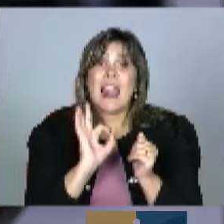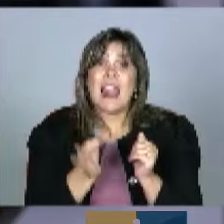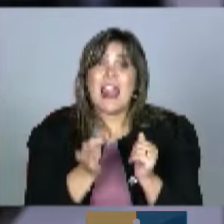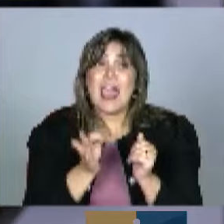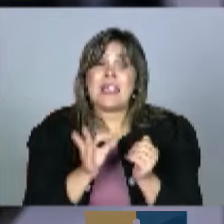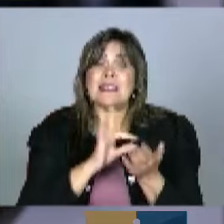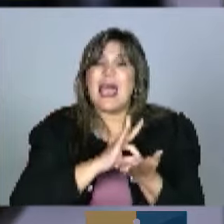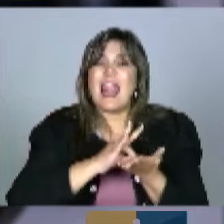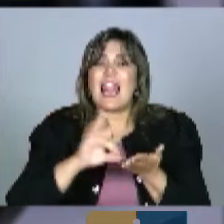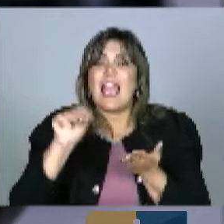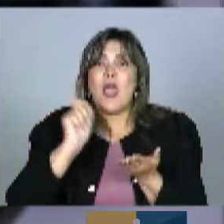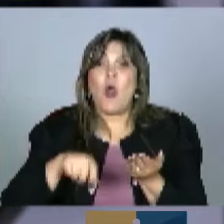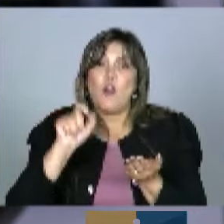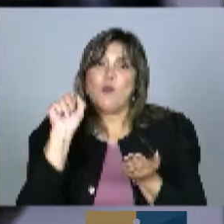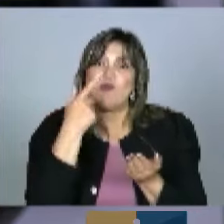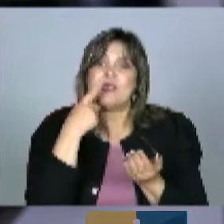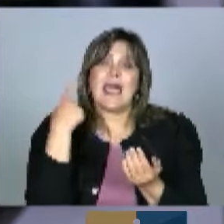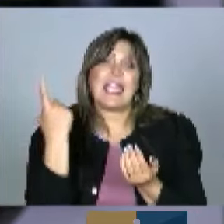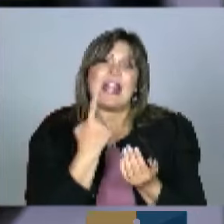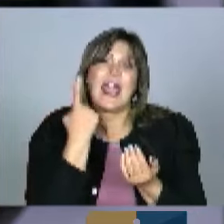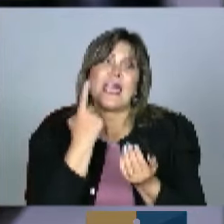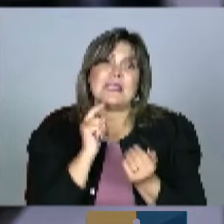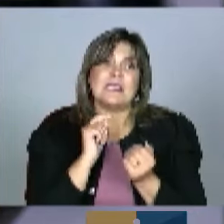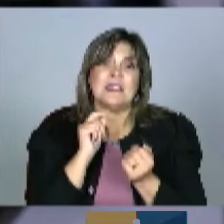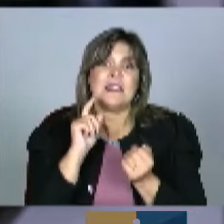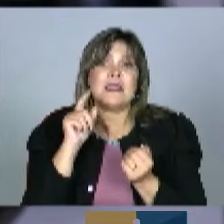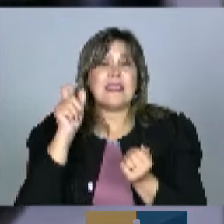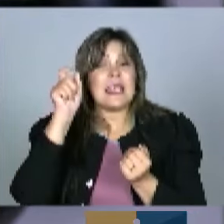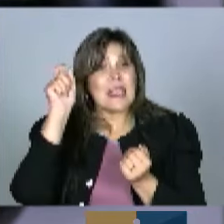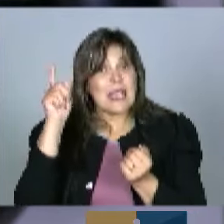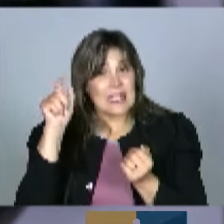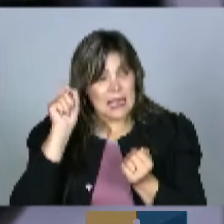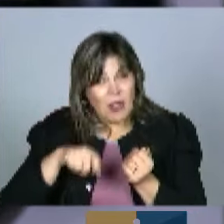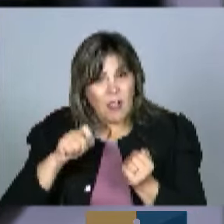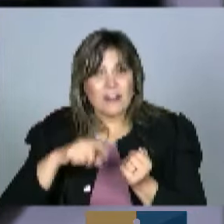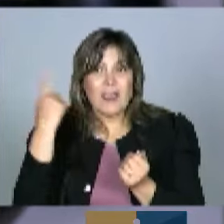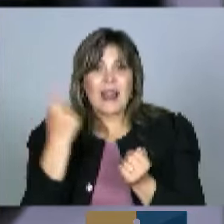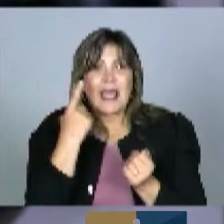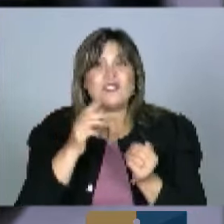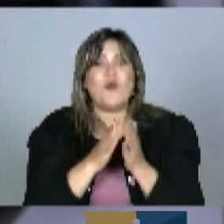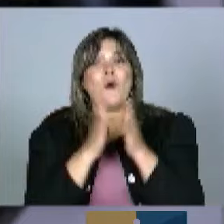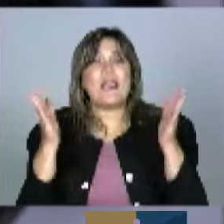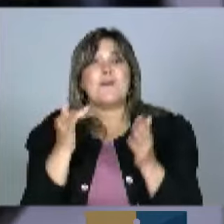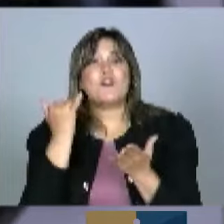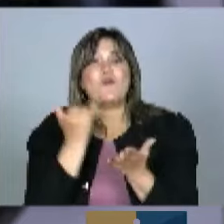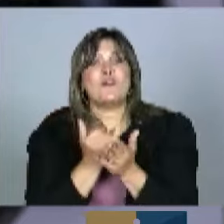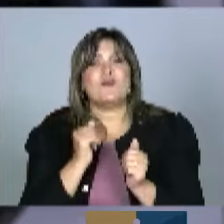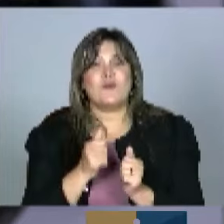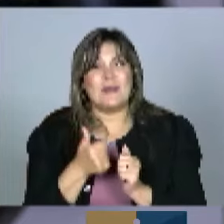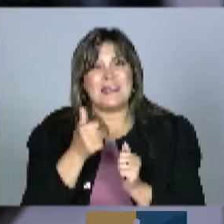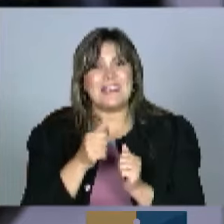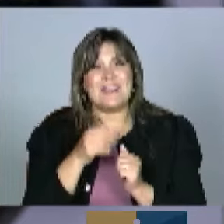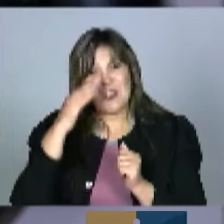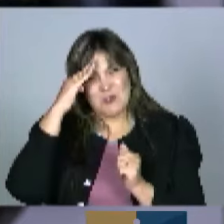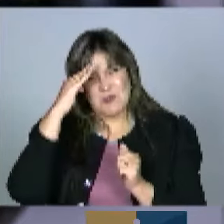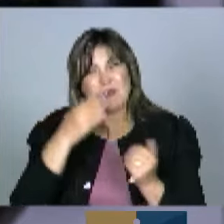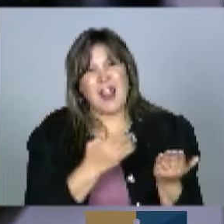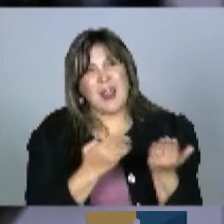قضاء الحكم المستعجل كان لم يكن لان العبره بالقضاء العادي شكرا لحضراتكم على حسن المتابعه لوعد لقاء جديد